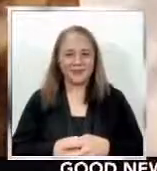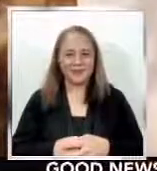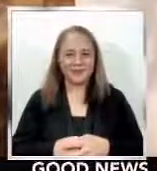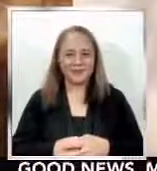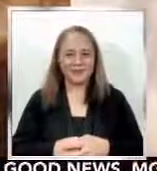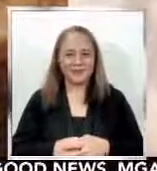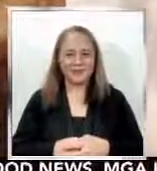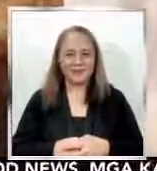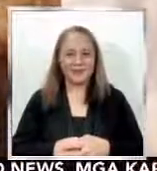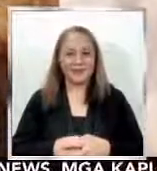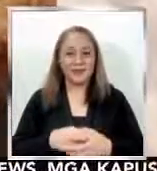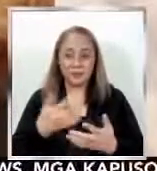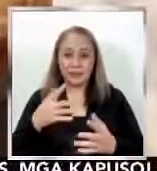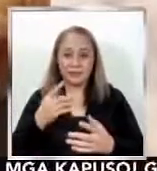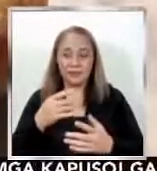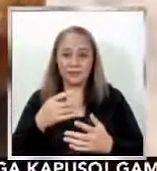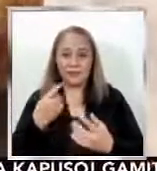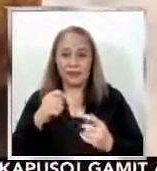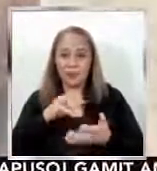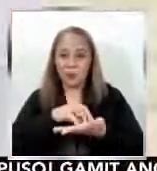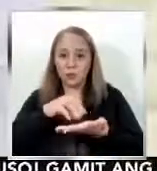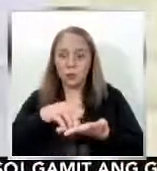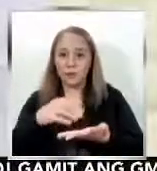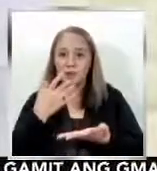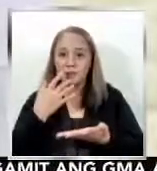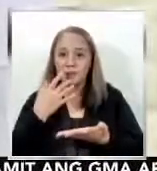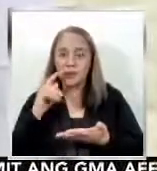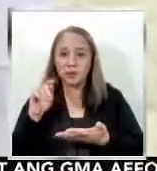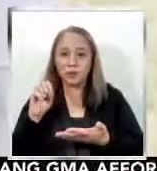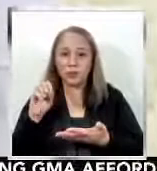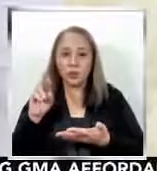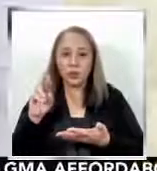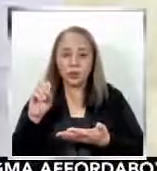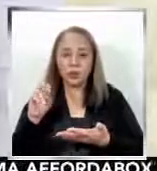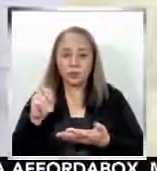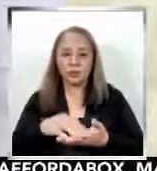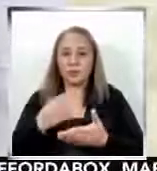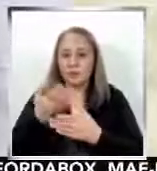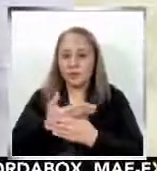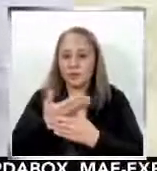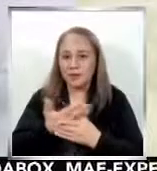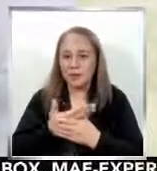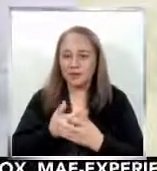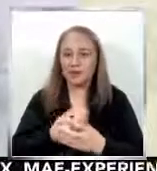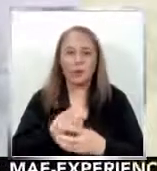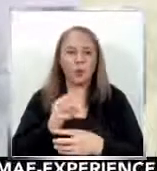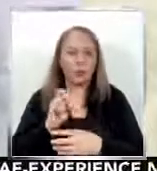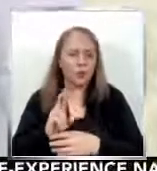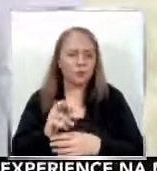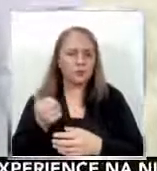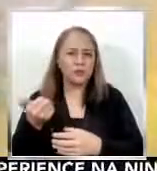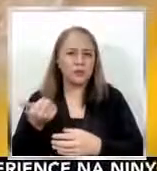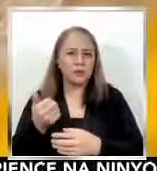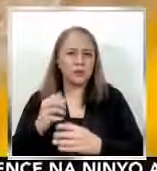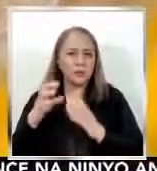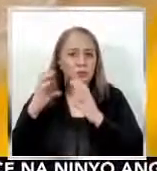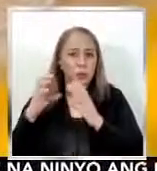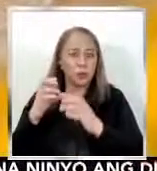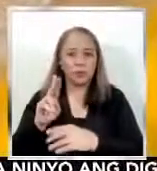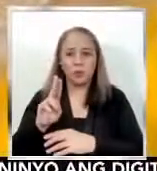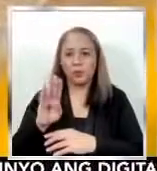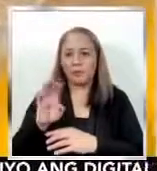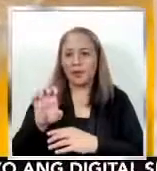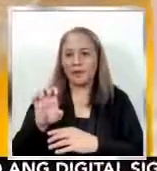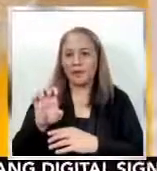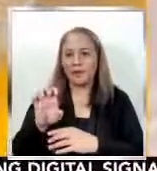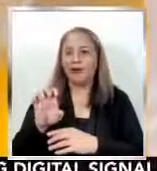Nakatikim ka na ba ng cookies na lasang turon? Mangga? O di kaya'y bukot ube? Ilan